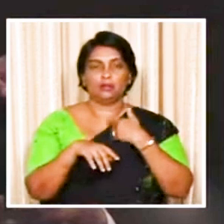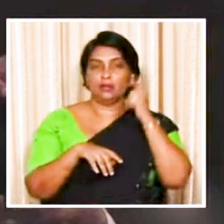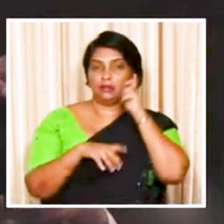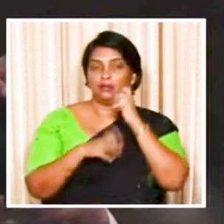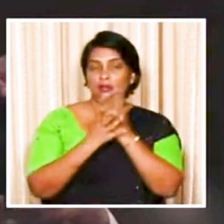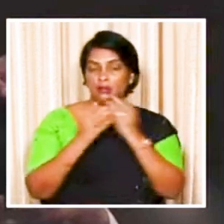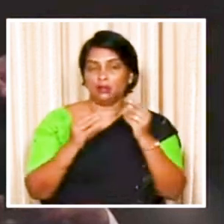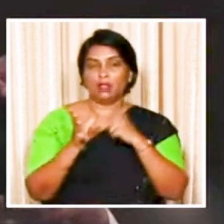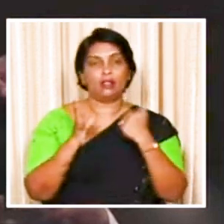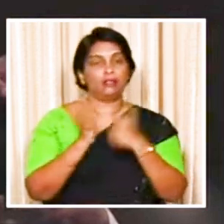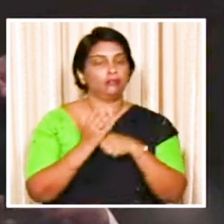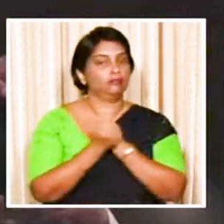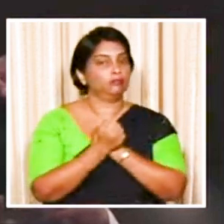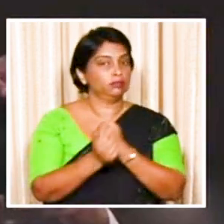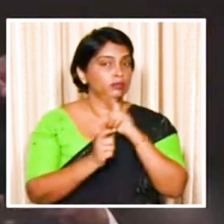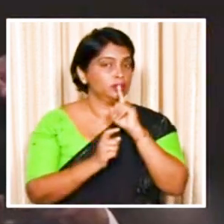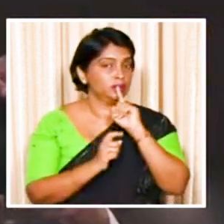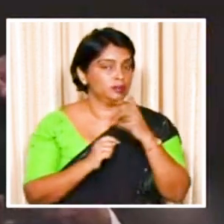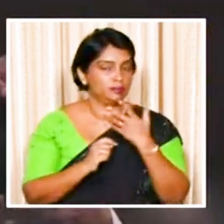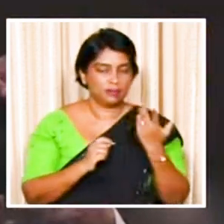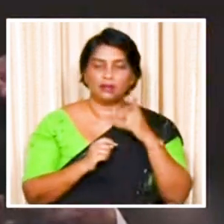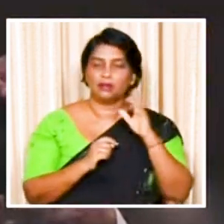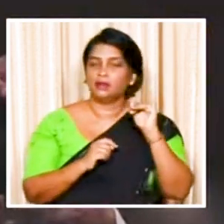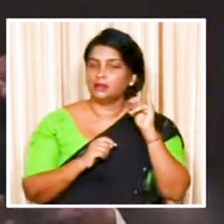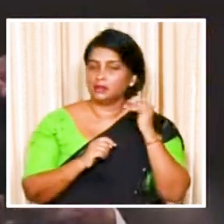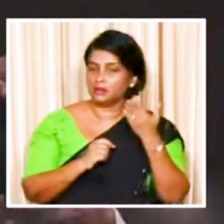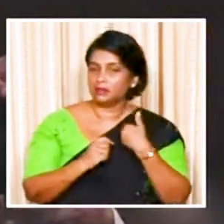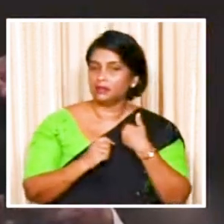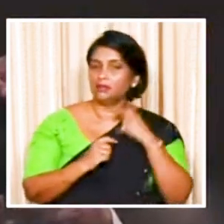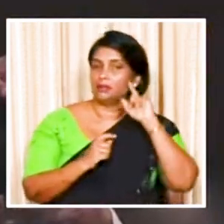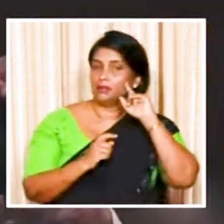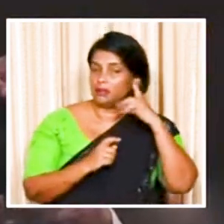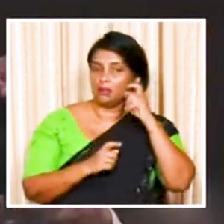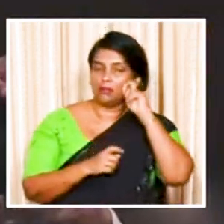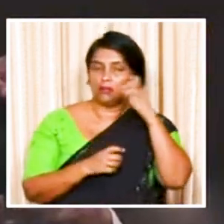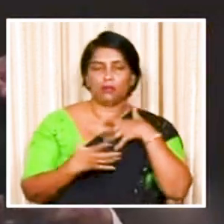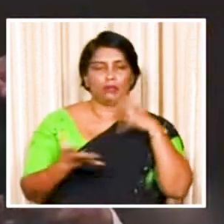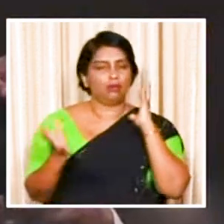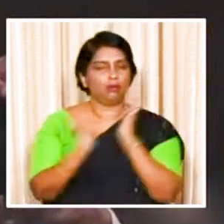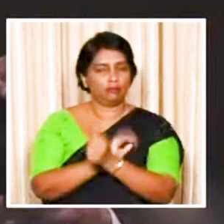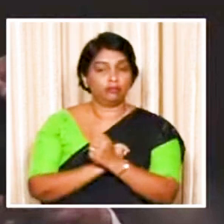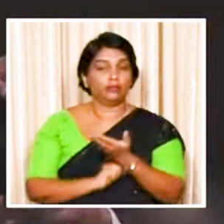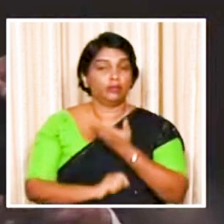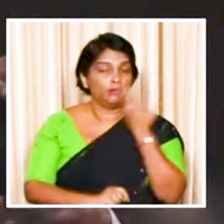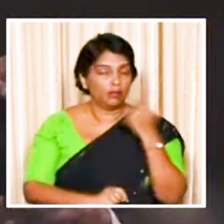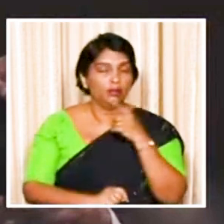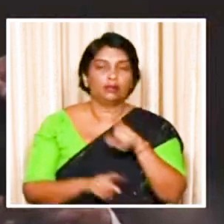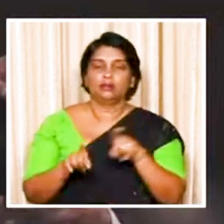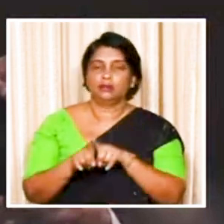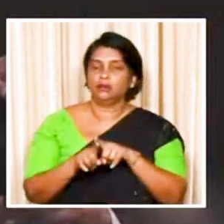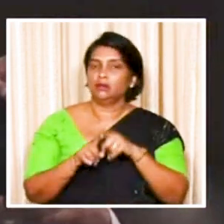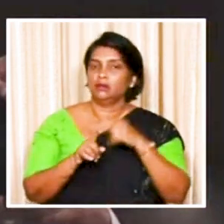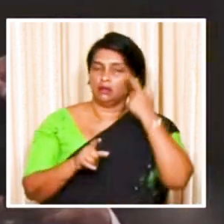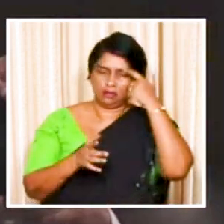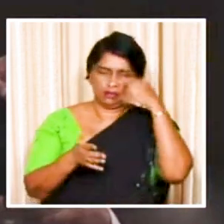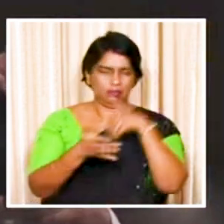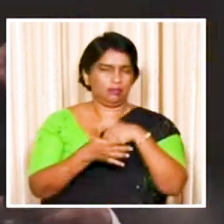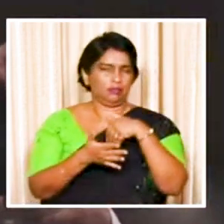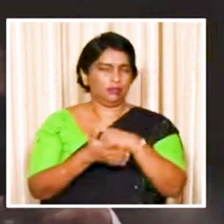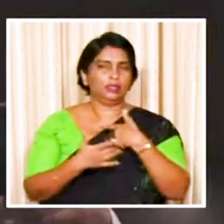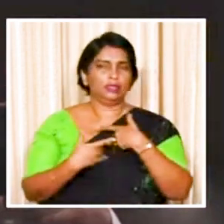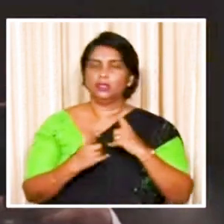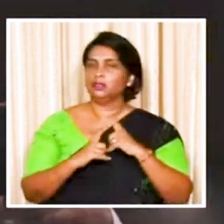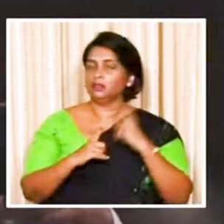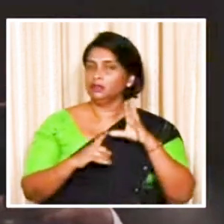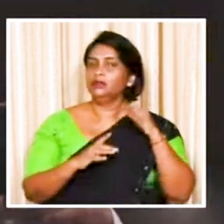அல்லது இனந்தெரியாதோரால் கடத்தப்பட்டு காணாமல் ஆக்கப்படலாம் என்ற உள நெருக்கோடு வாழ்ந்து வருகிறேன். எனவே தயவு செய்து எனது